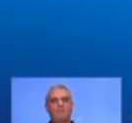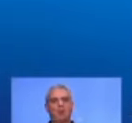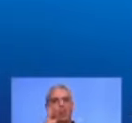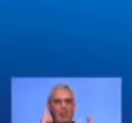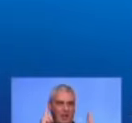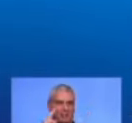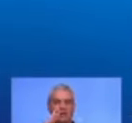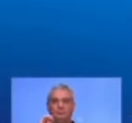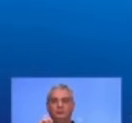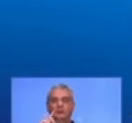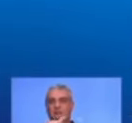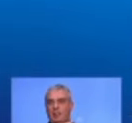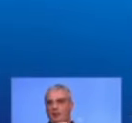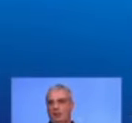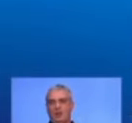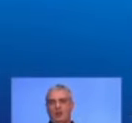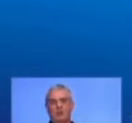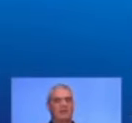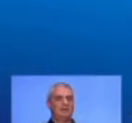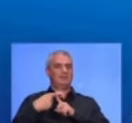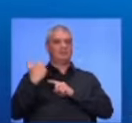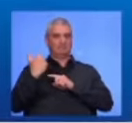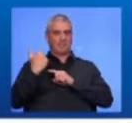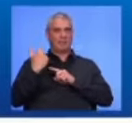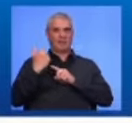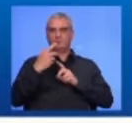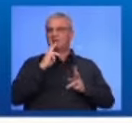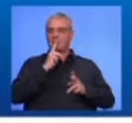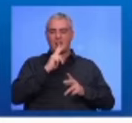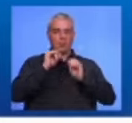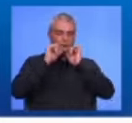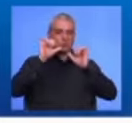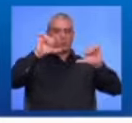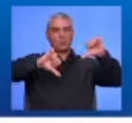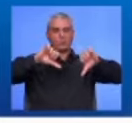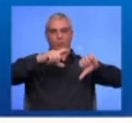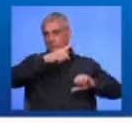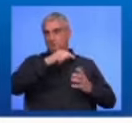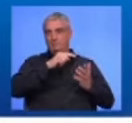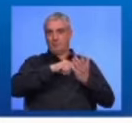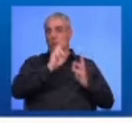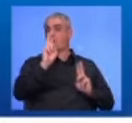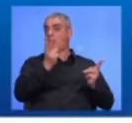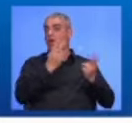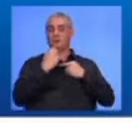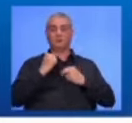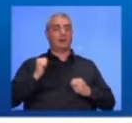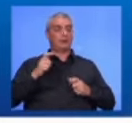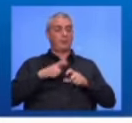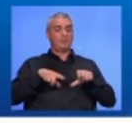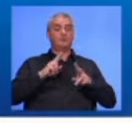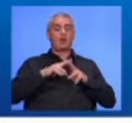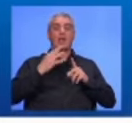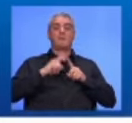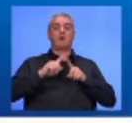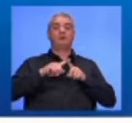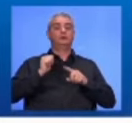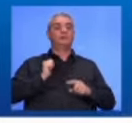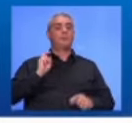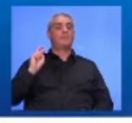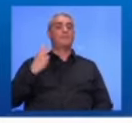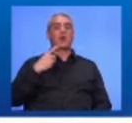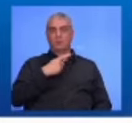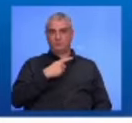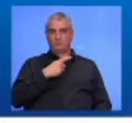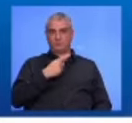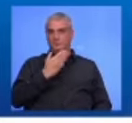זלקה, מאוהדי בני סכנין, אלה כללו ושרקו בוז לזלקה שחזר למגרשים אחרי חודשים של שירות במילואים.